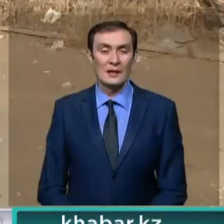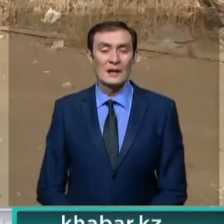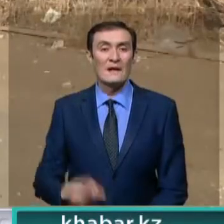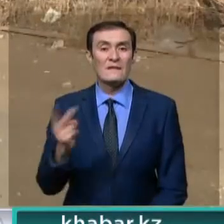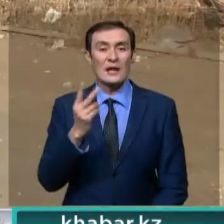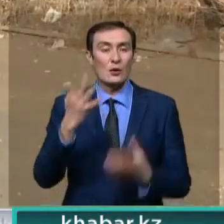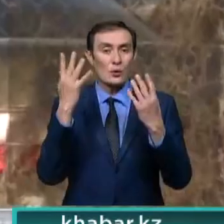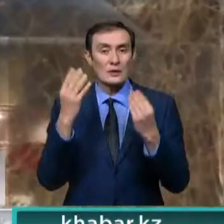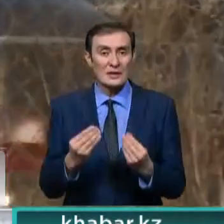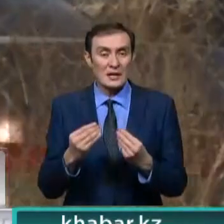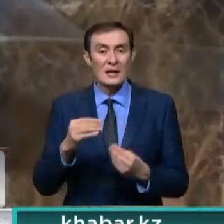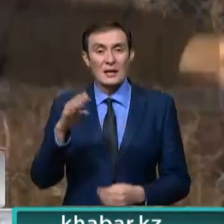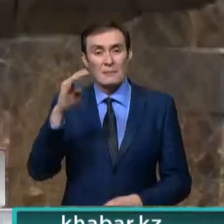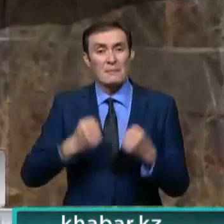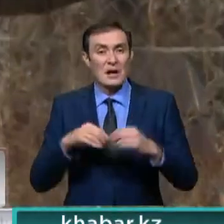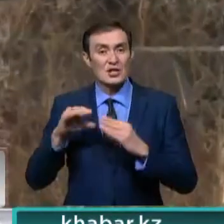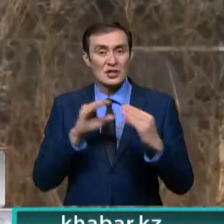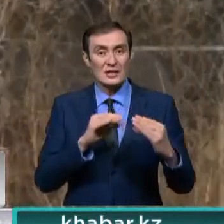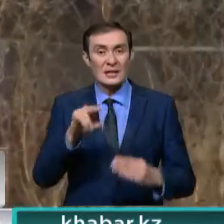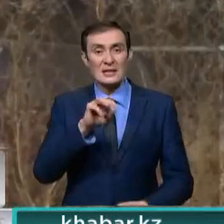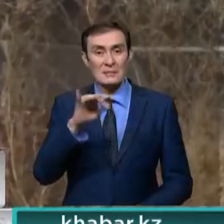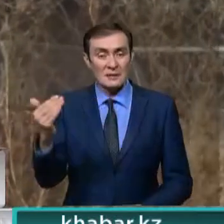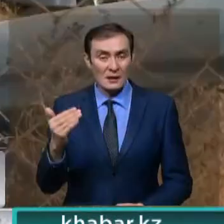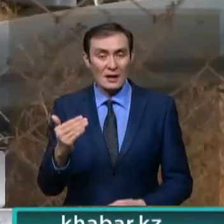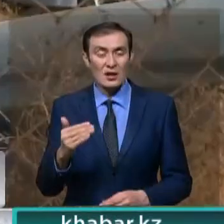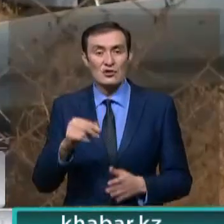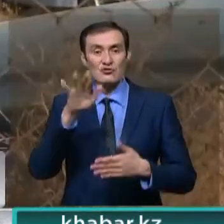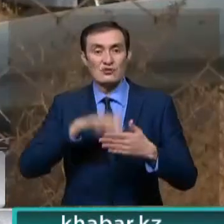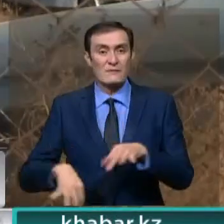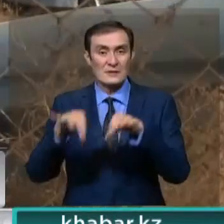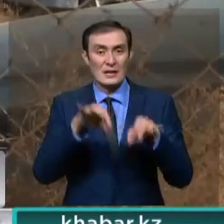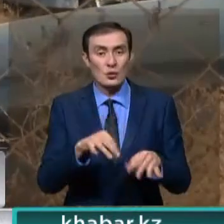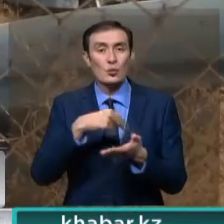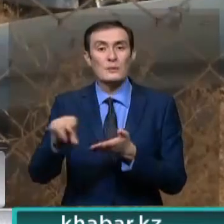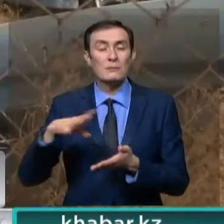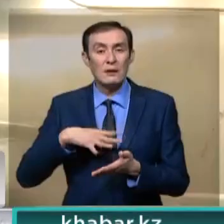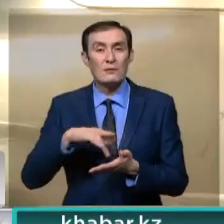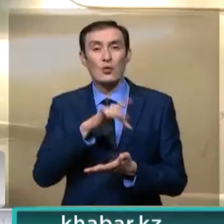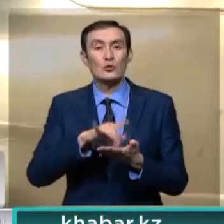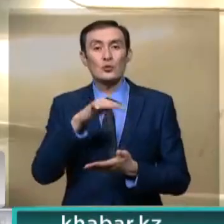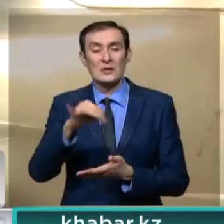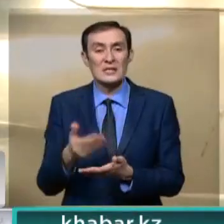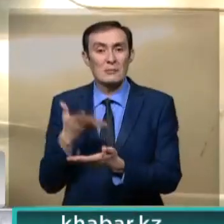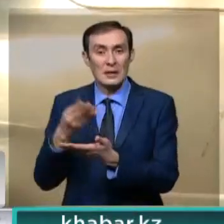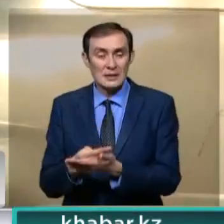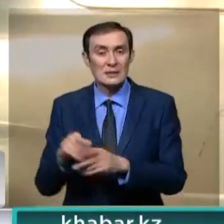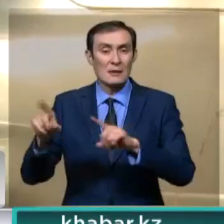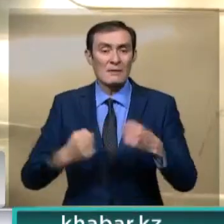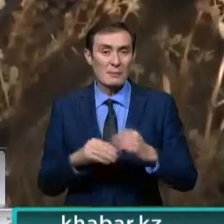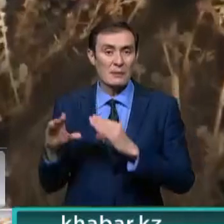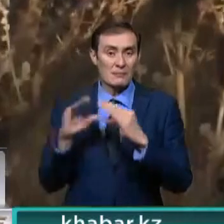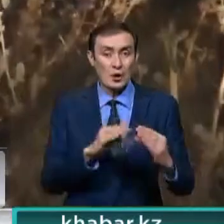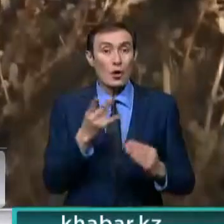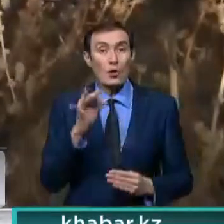Второй день иномарка Дамира Жаканова стоит на штрафстоянке. Машину с российскими номерами парень купил в Рудном. Отдал деньги, забрал автомобиль и